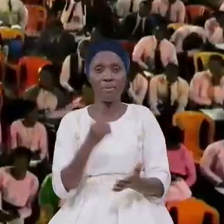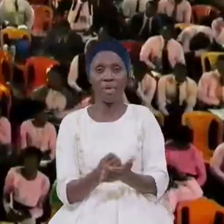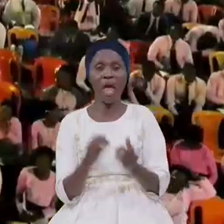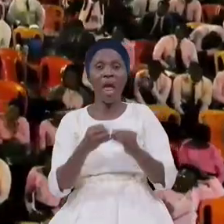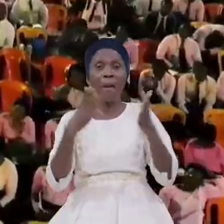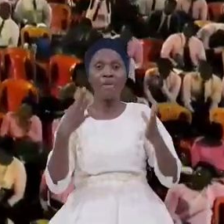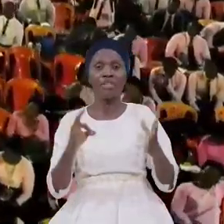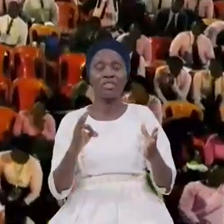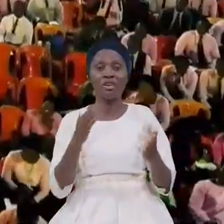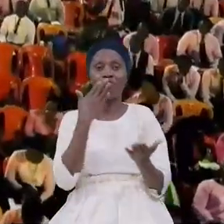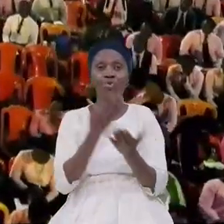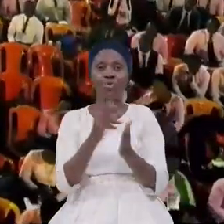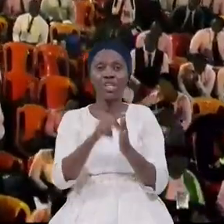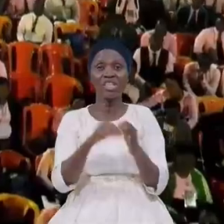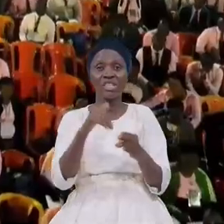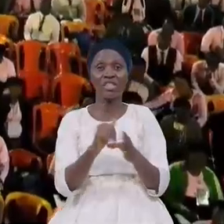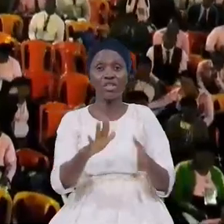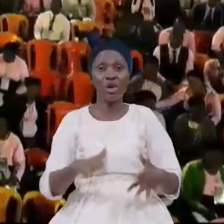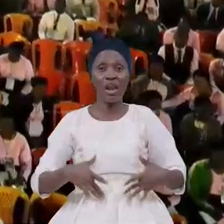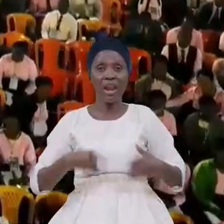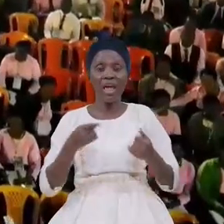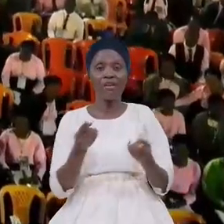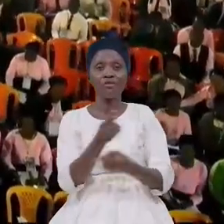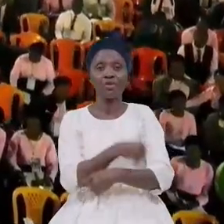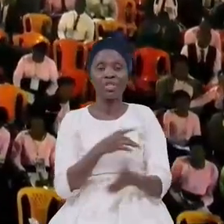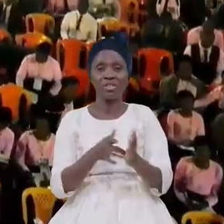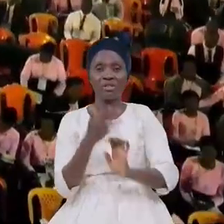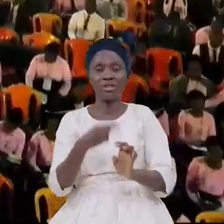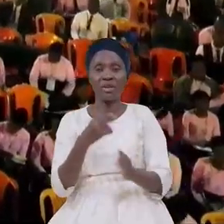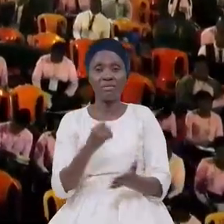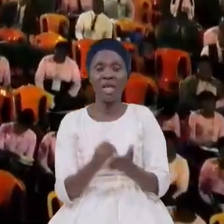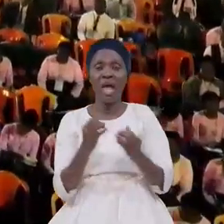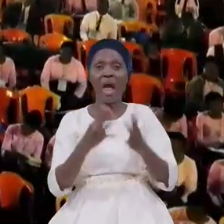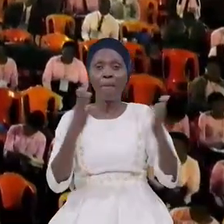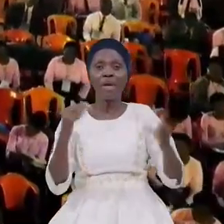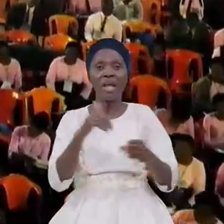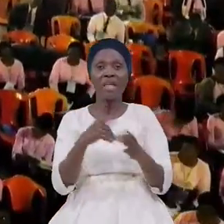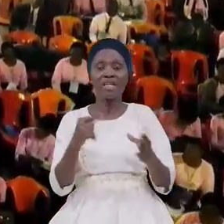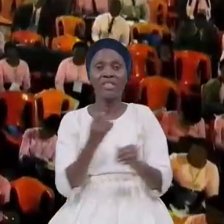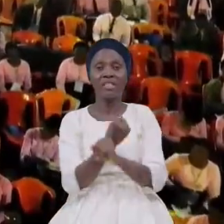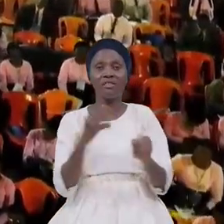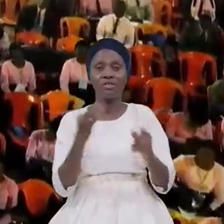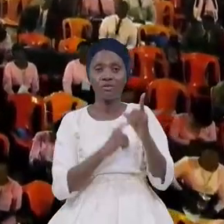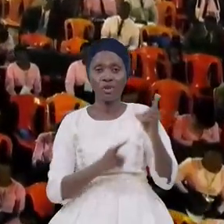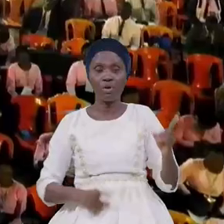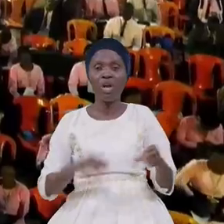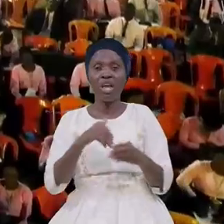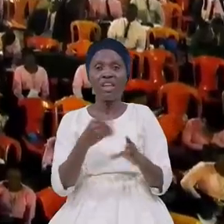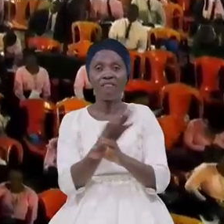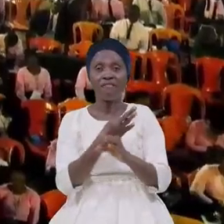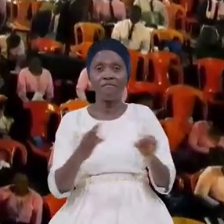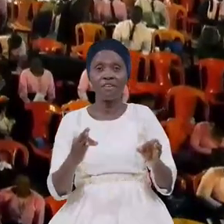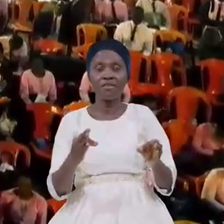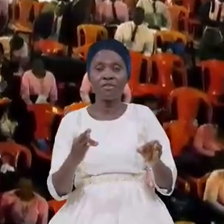bonté dans votre vie ce jour, l'abondance du salut, l'abondance